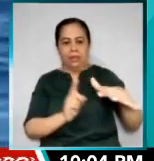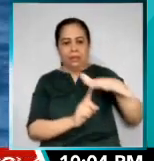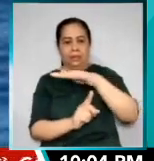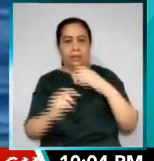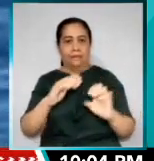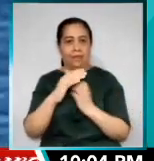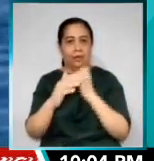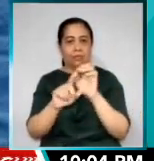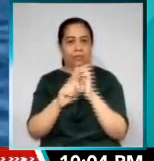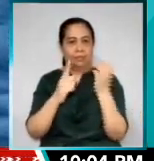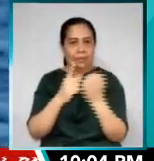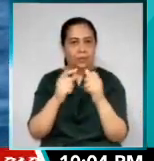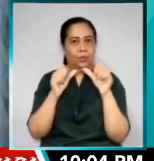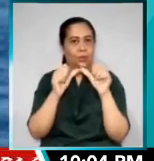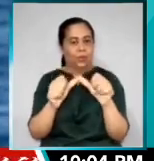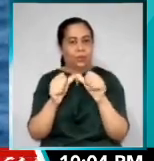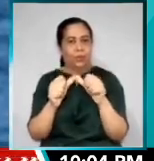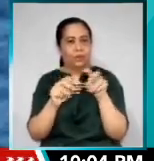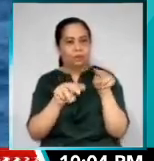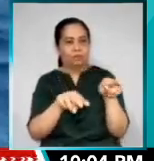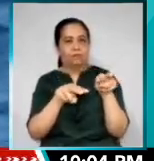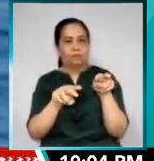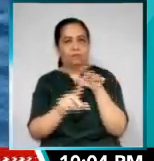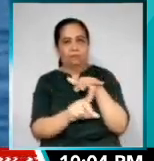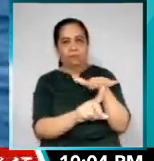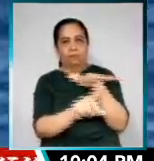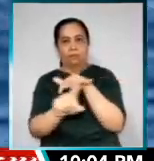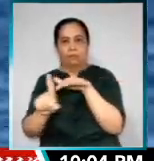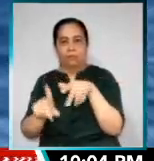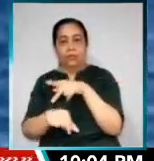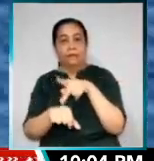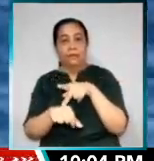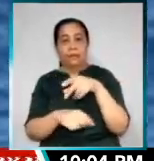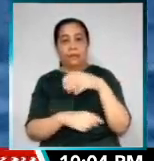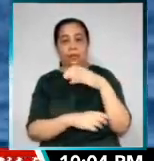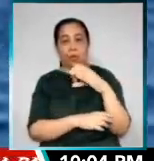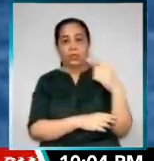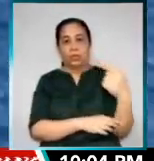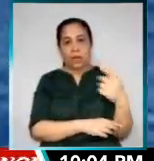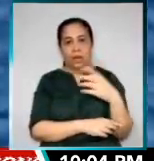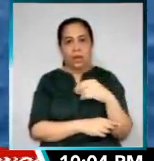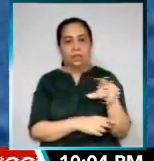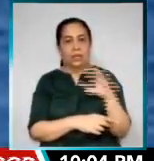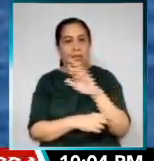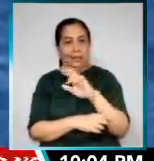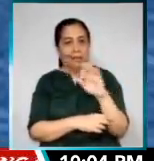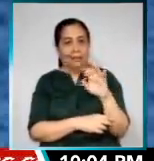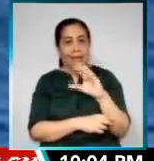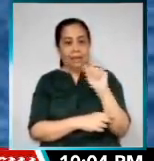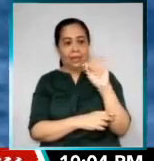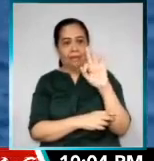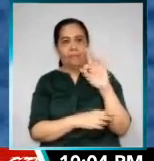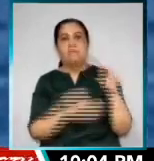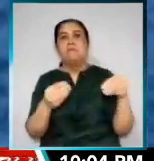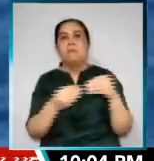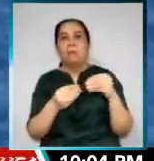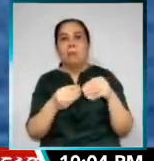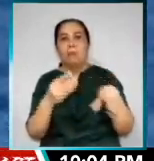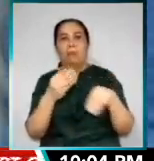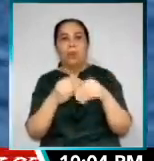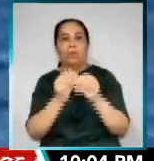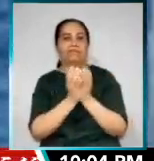Patuloy ang pagbabantay at surveillance ng Philippine Coast Guard sa bahura at ang AFP magdadagdag pa ng mga barko at